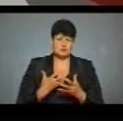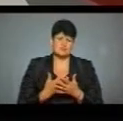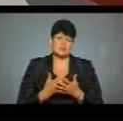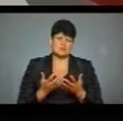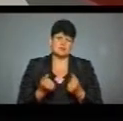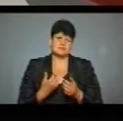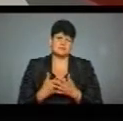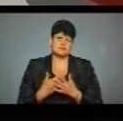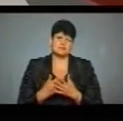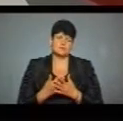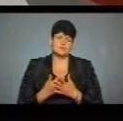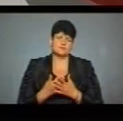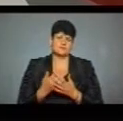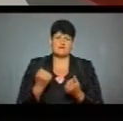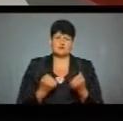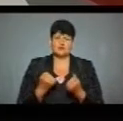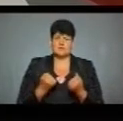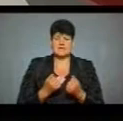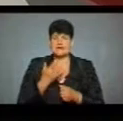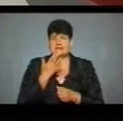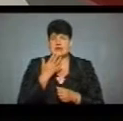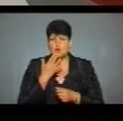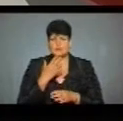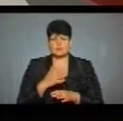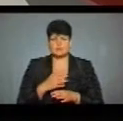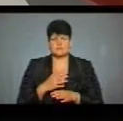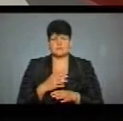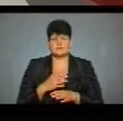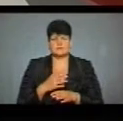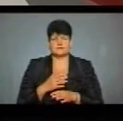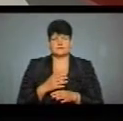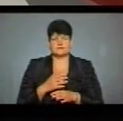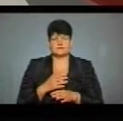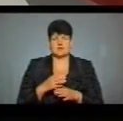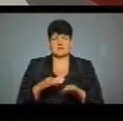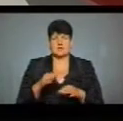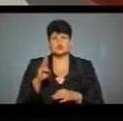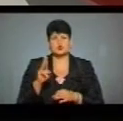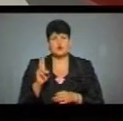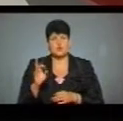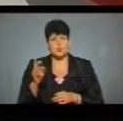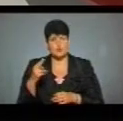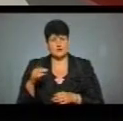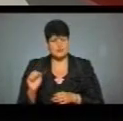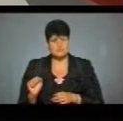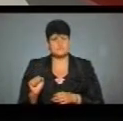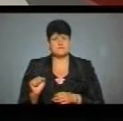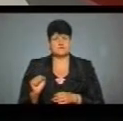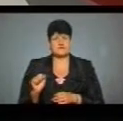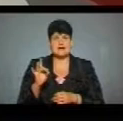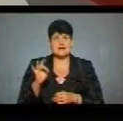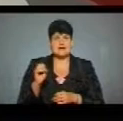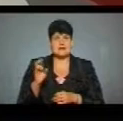автомобілі, так звані народні автомобілі, такі як «Шкода»,